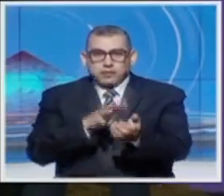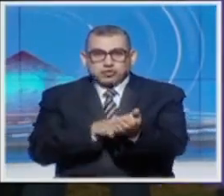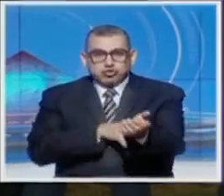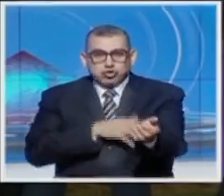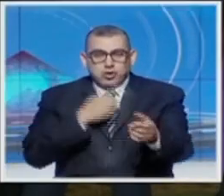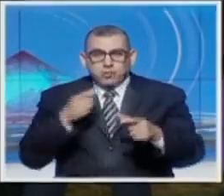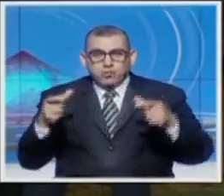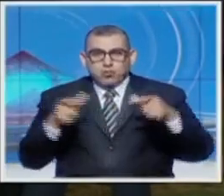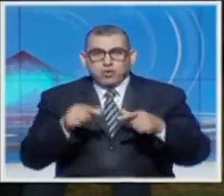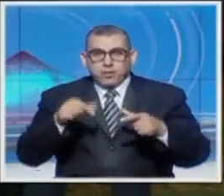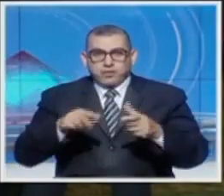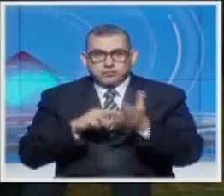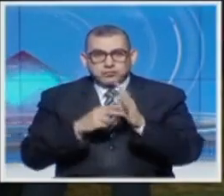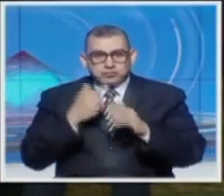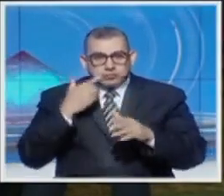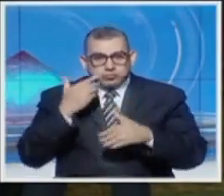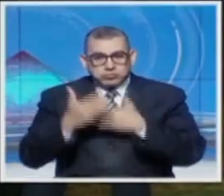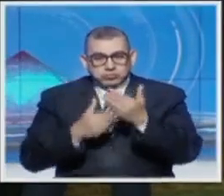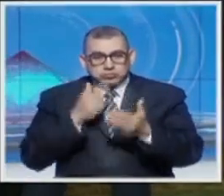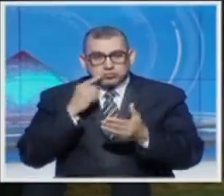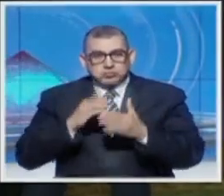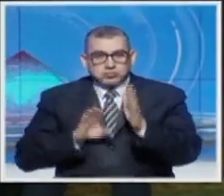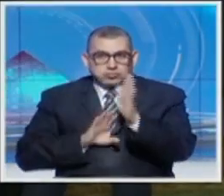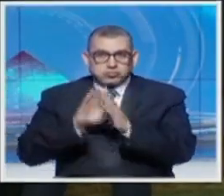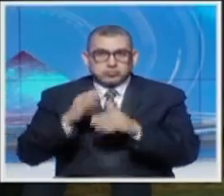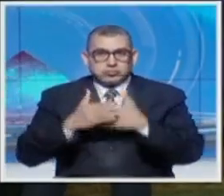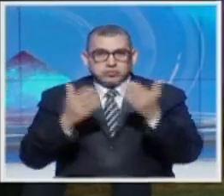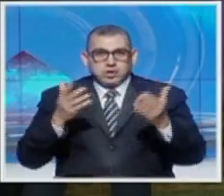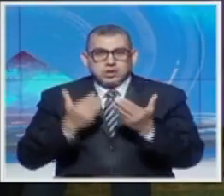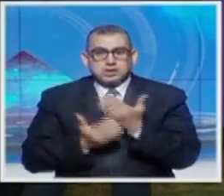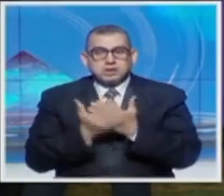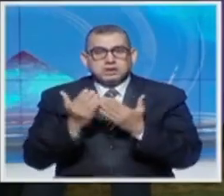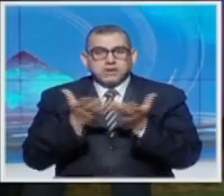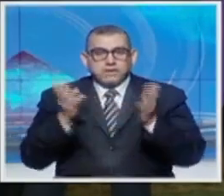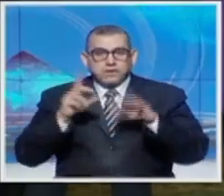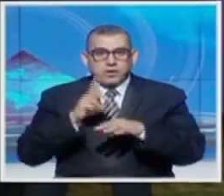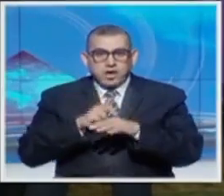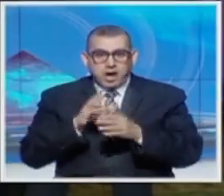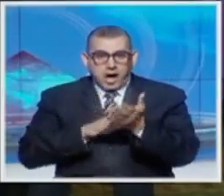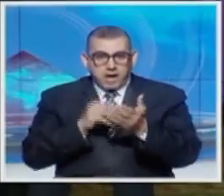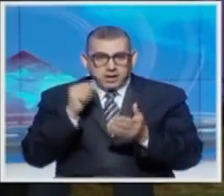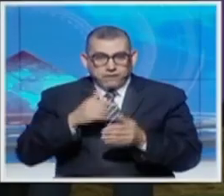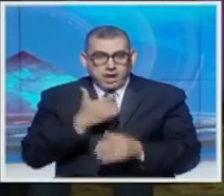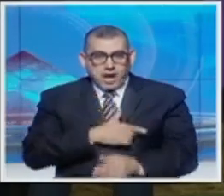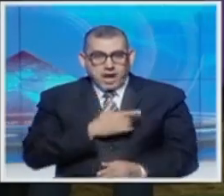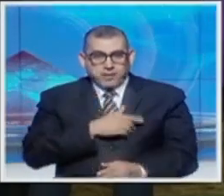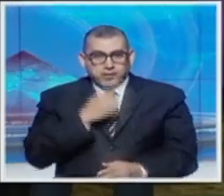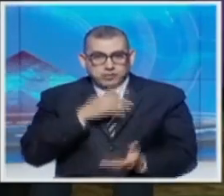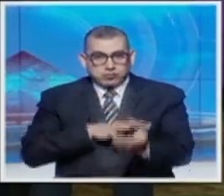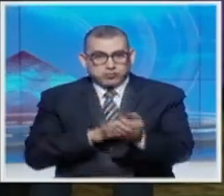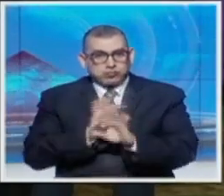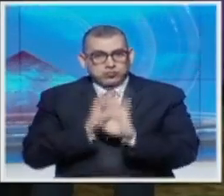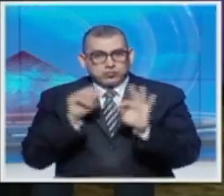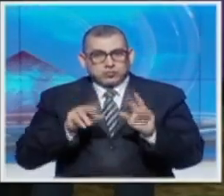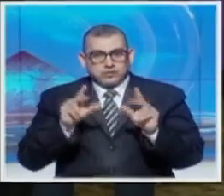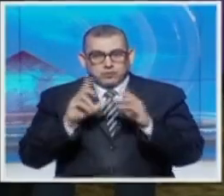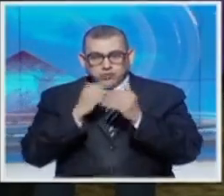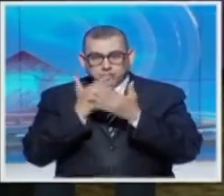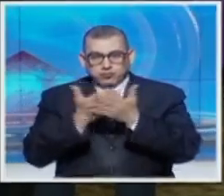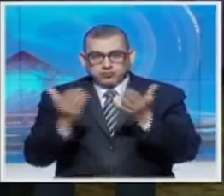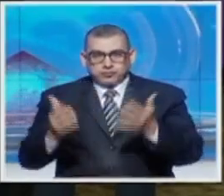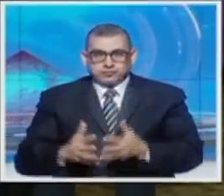خلال المؤتمر، والتي ستحدث طفرة نوعية في علاج العديد من الحالات المستعصية لمرضى الأوعية الدموية. محمد